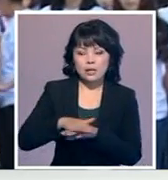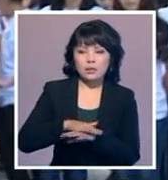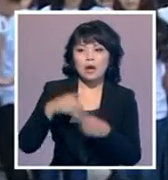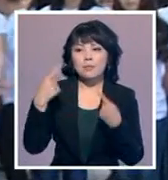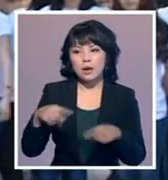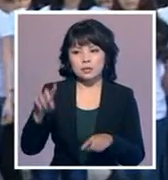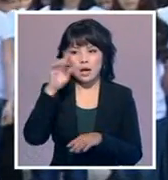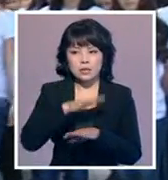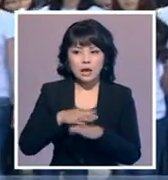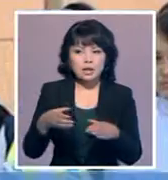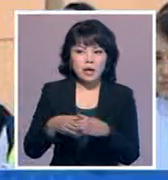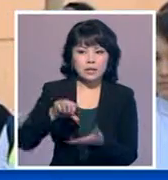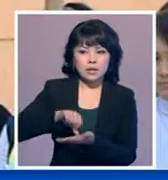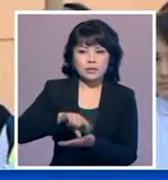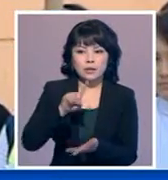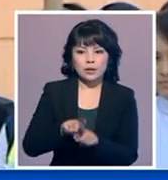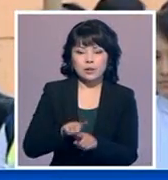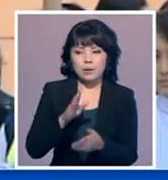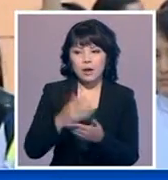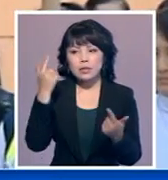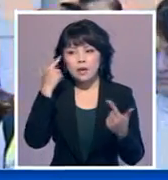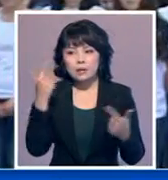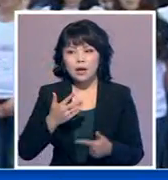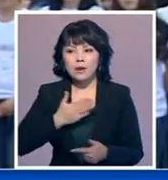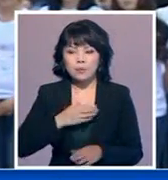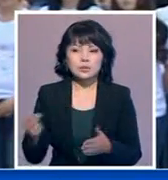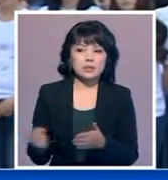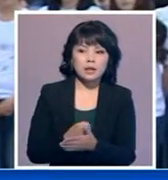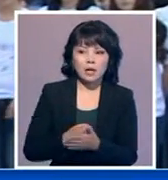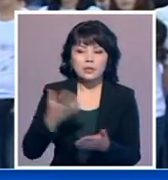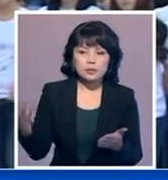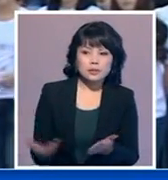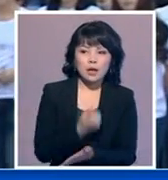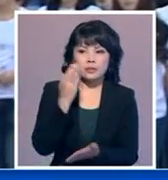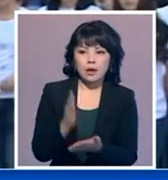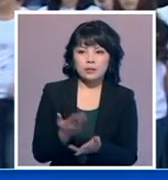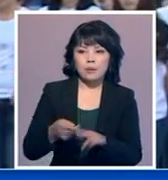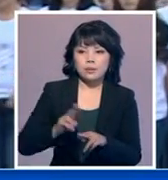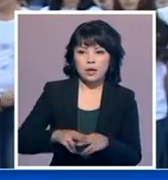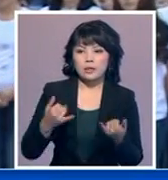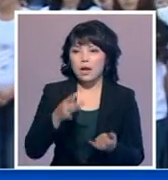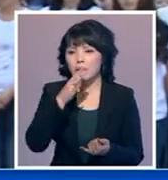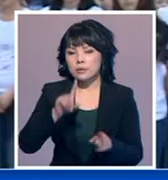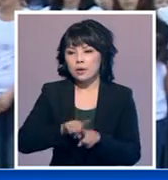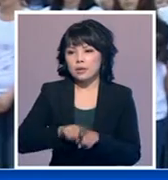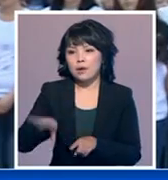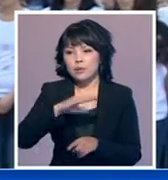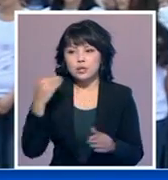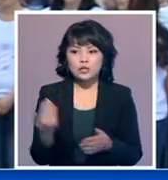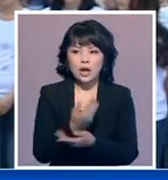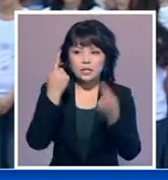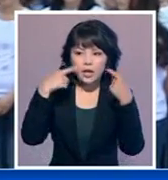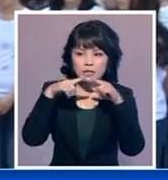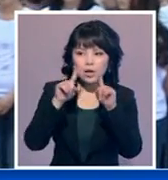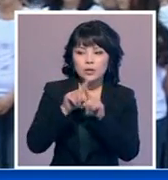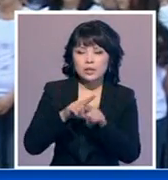елдермен тереземіз тең келеді. Біз білім арқылы ғана барлығын жеңеміз. Білектің күшімен емес, қазіргі заманда білім жаңа